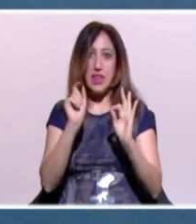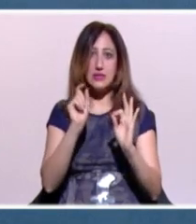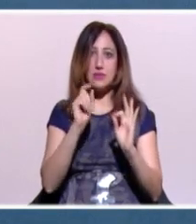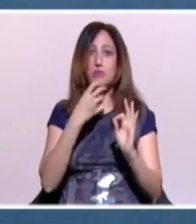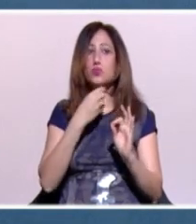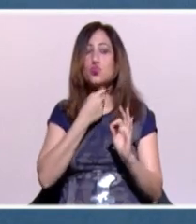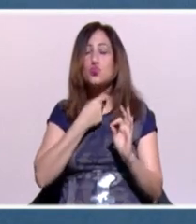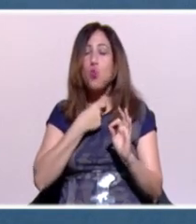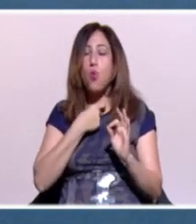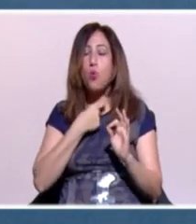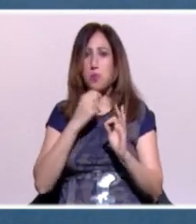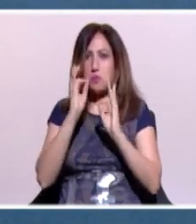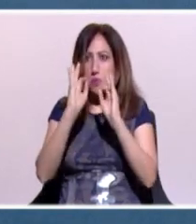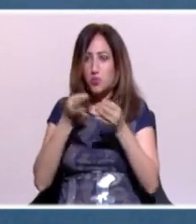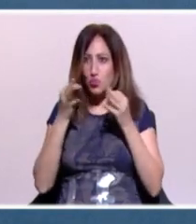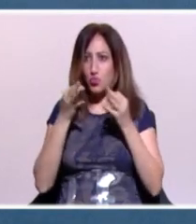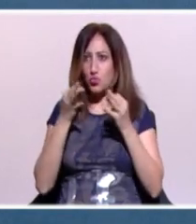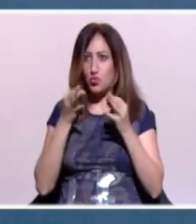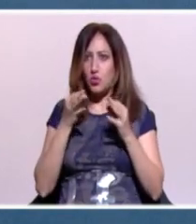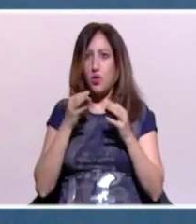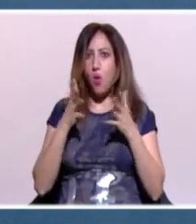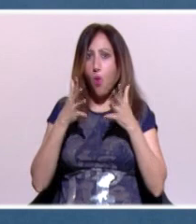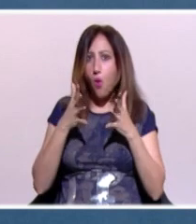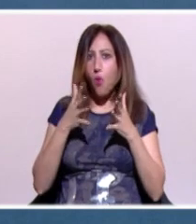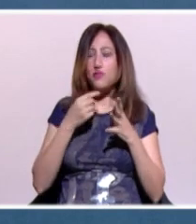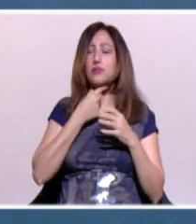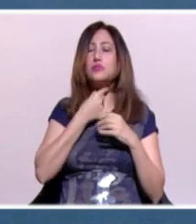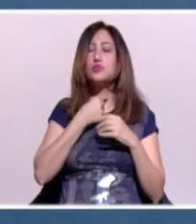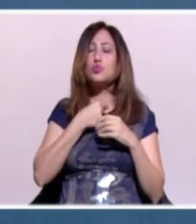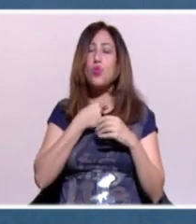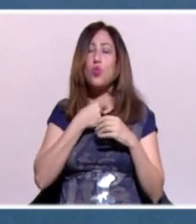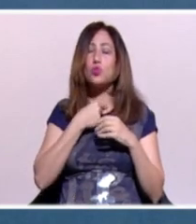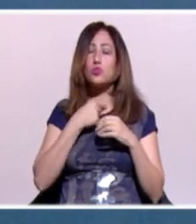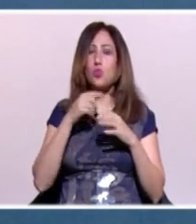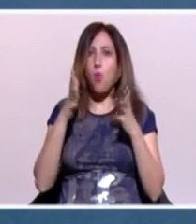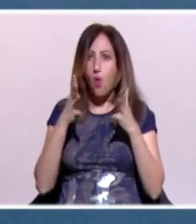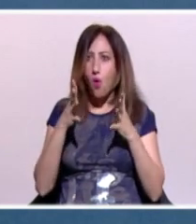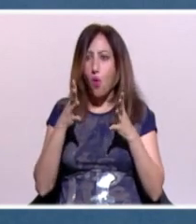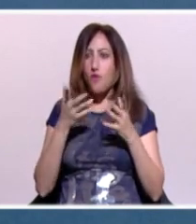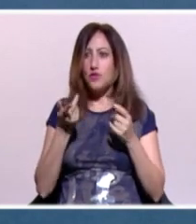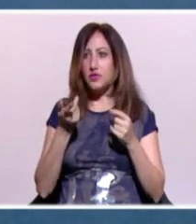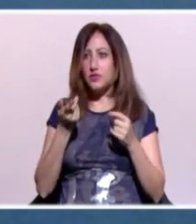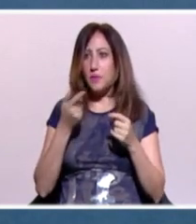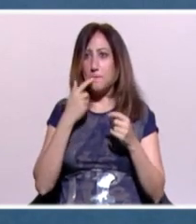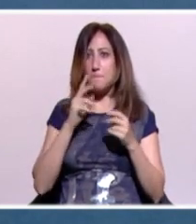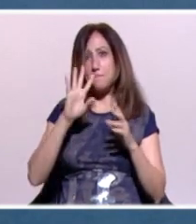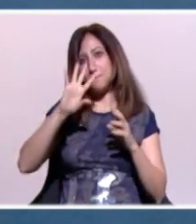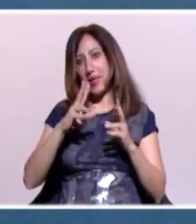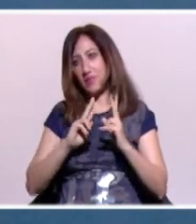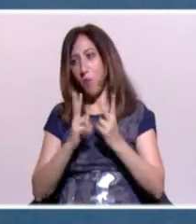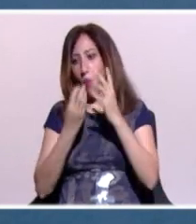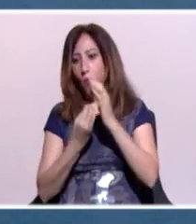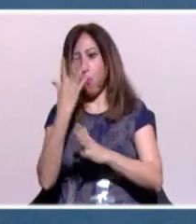ده اللي هو فيه سنة خوف ورعب، يعني انت بتستخدمه للخوف وللرعب، ازاي تحوله انه